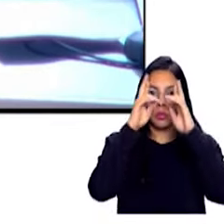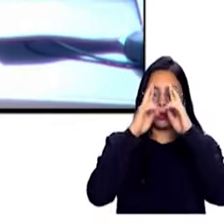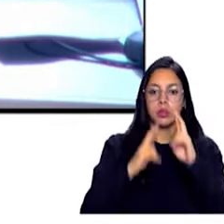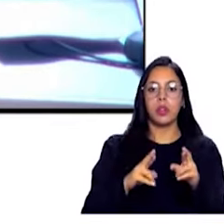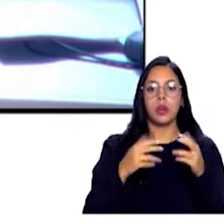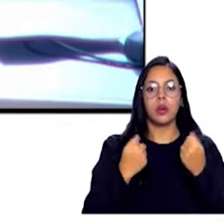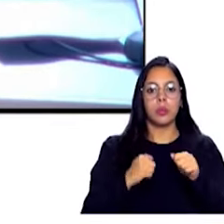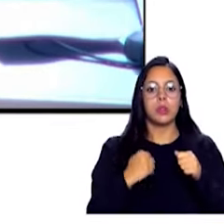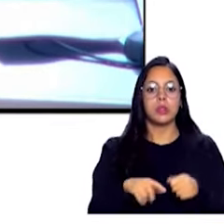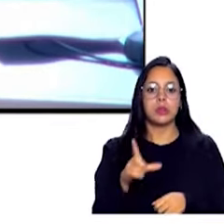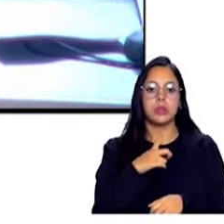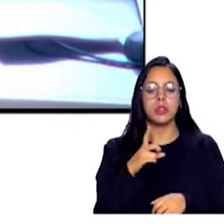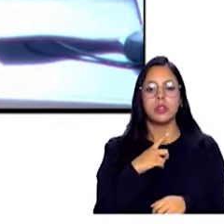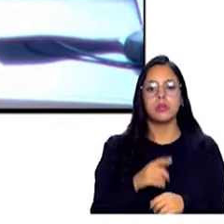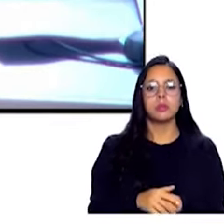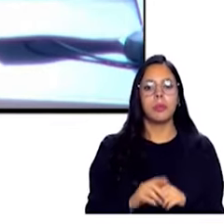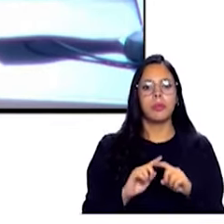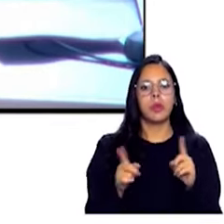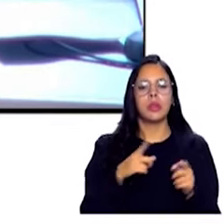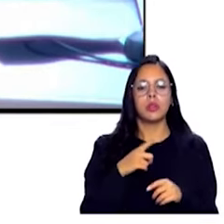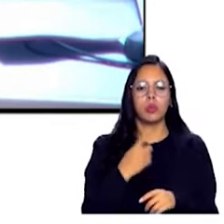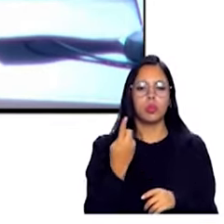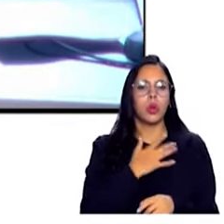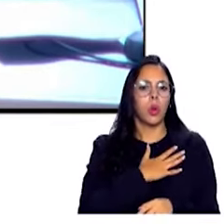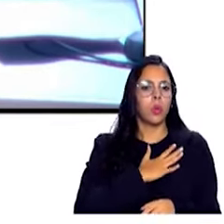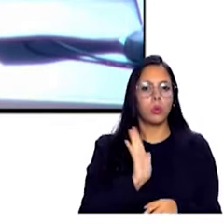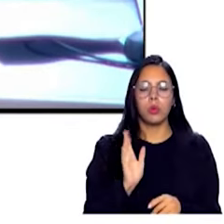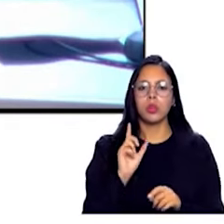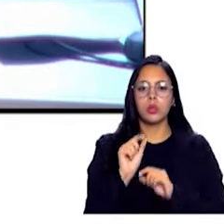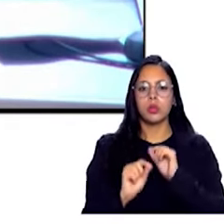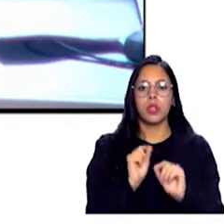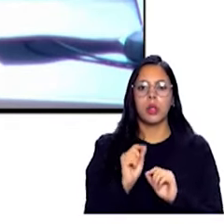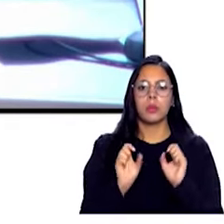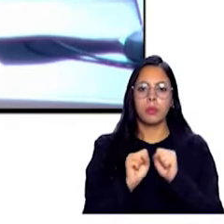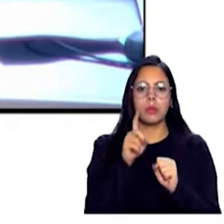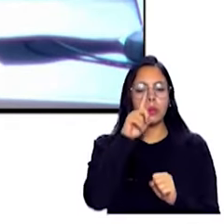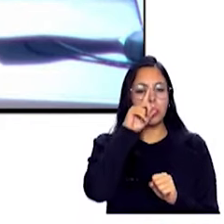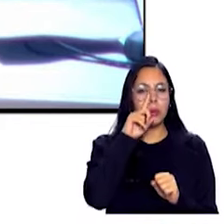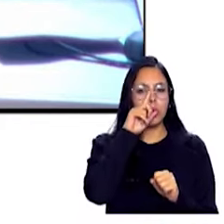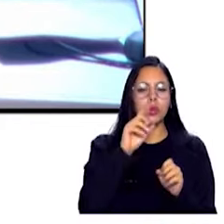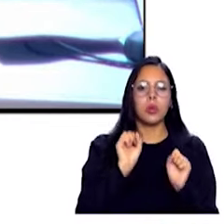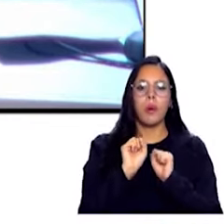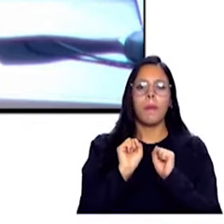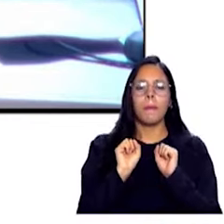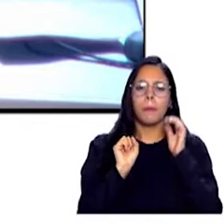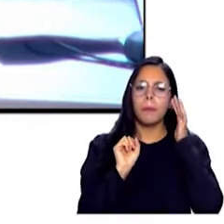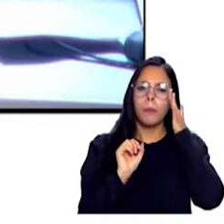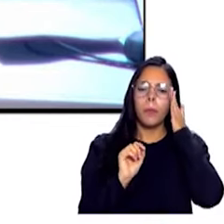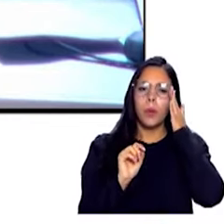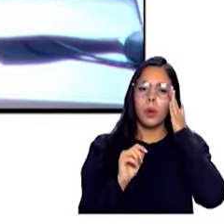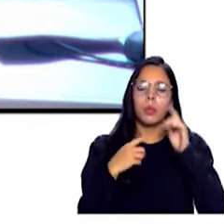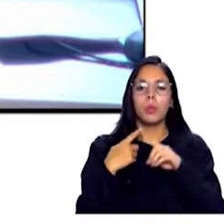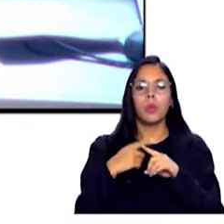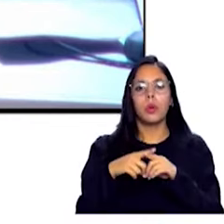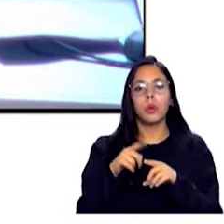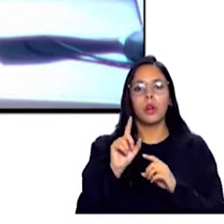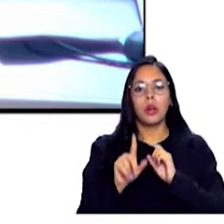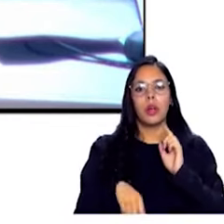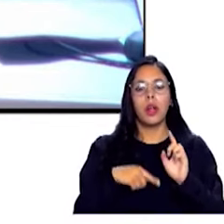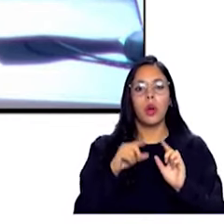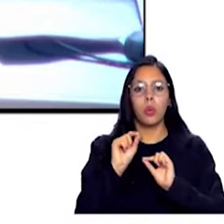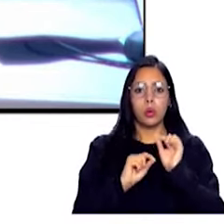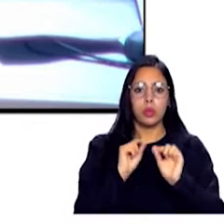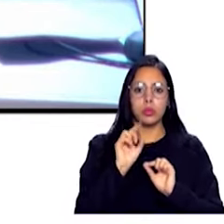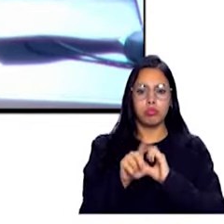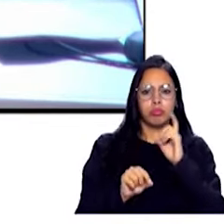dangereux on PRF généralement un crre d'ordre subjectif le crre subjectif va